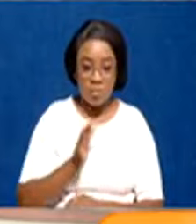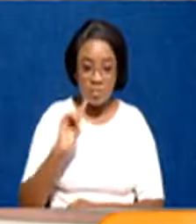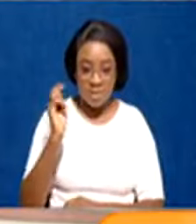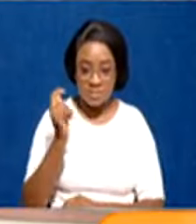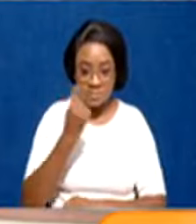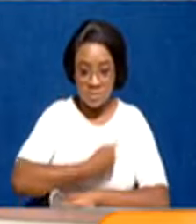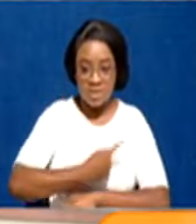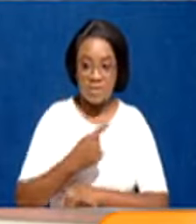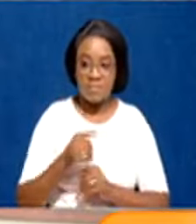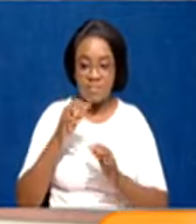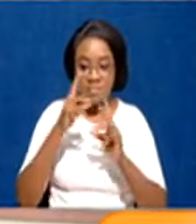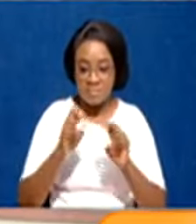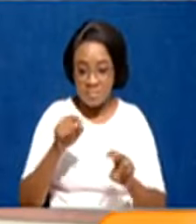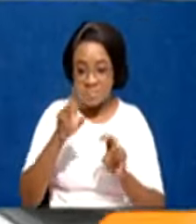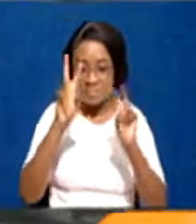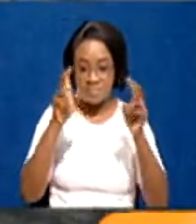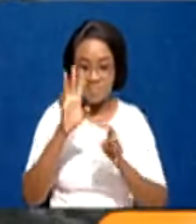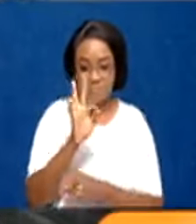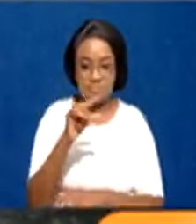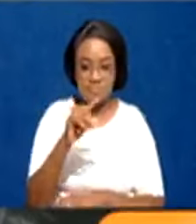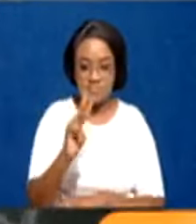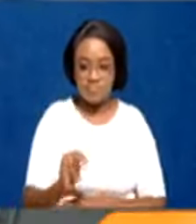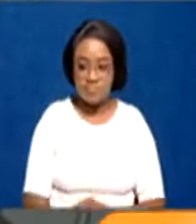hili kwa mapana.